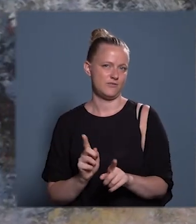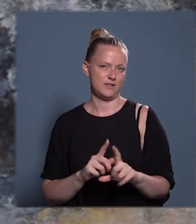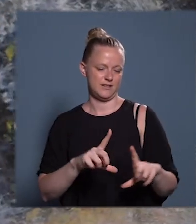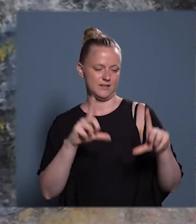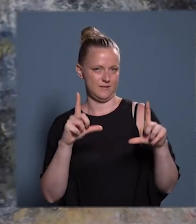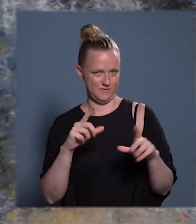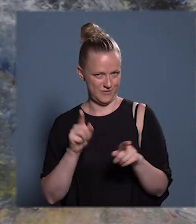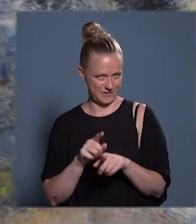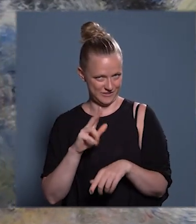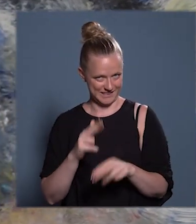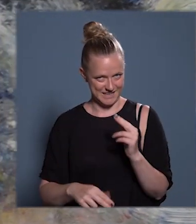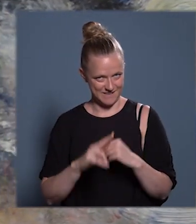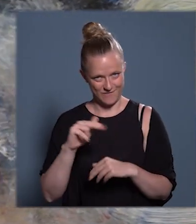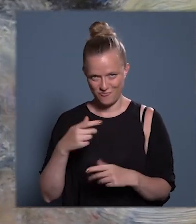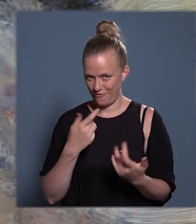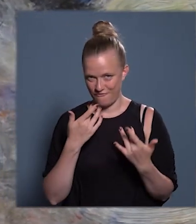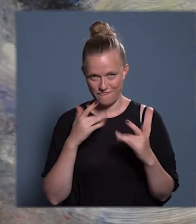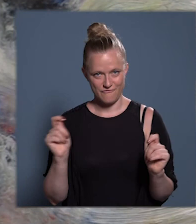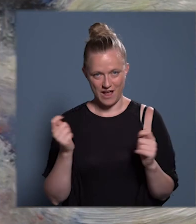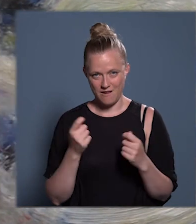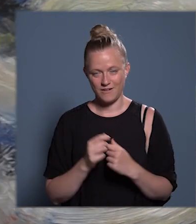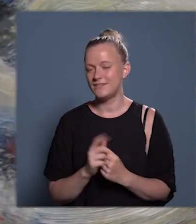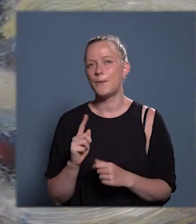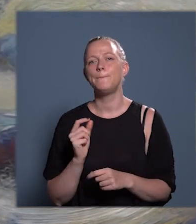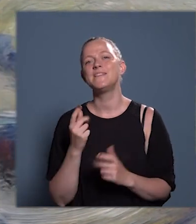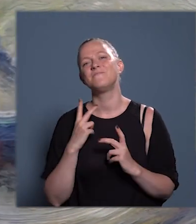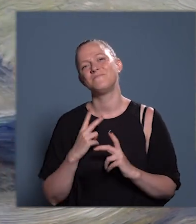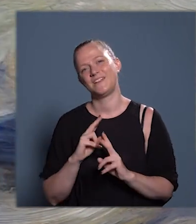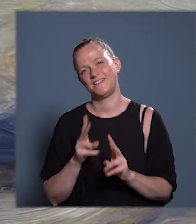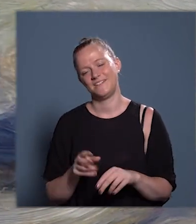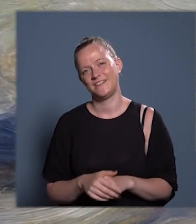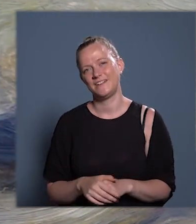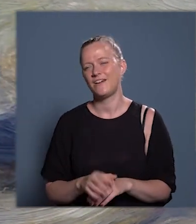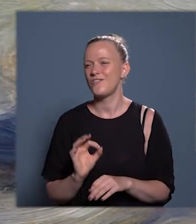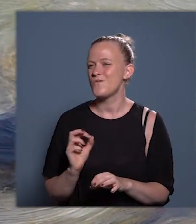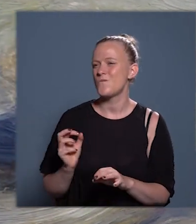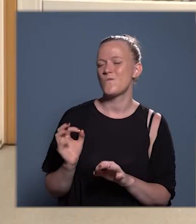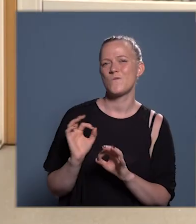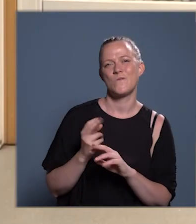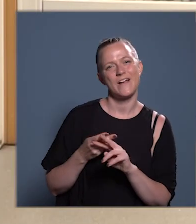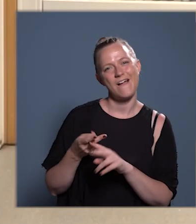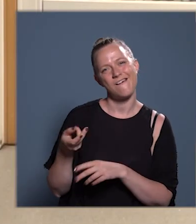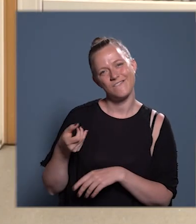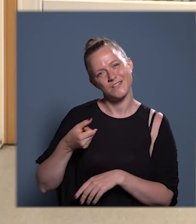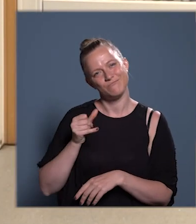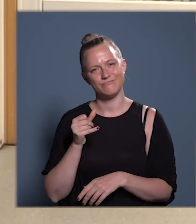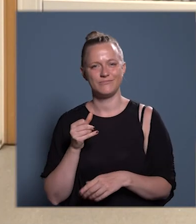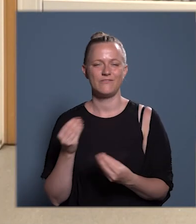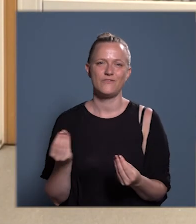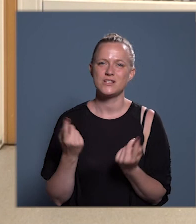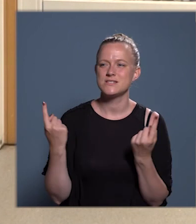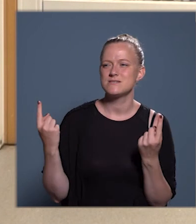feladja? Nem, akkor kicsit pihenni kell, vagy egy jó kávét kenni, és akkor, vagy egy kis